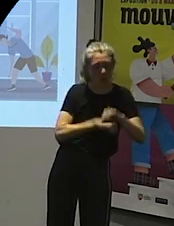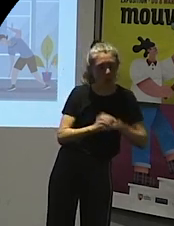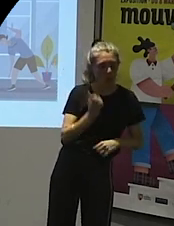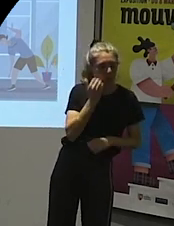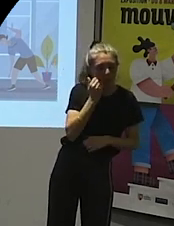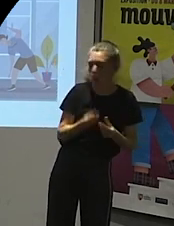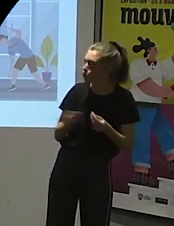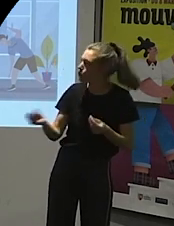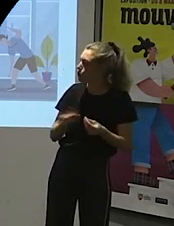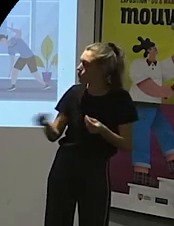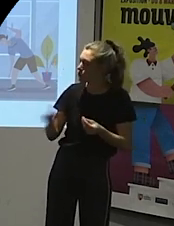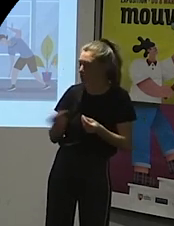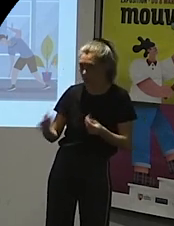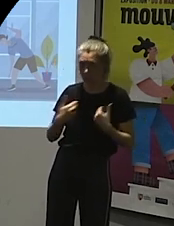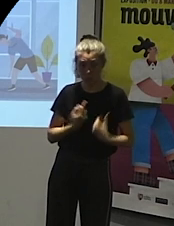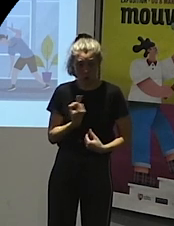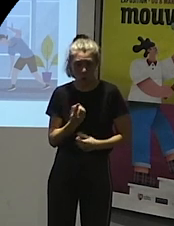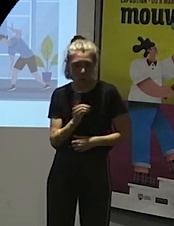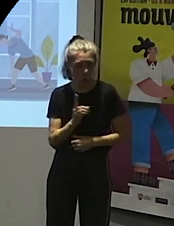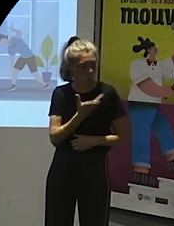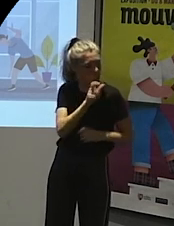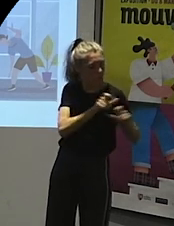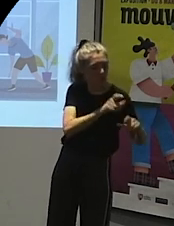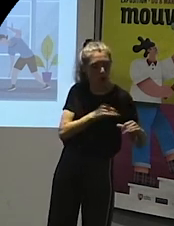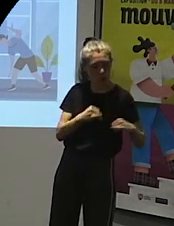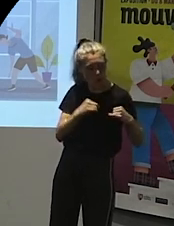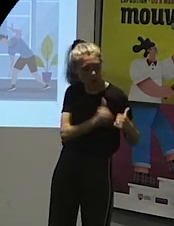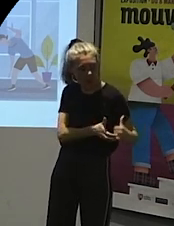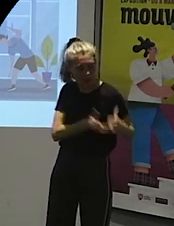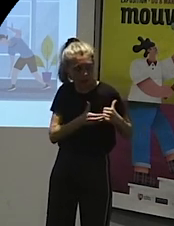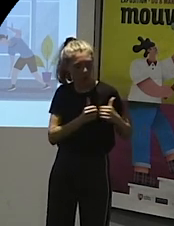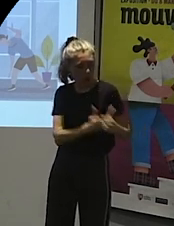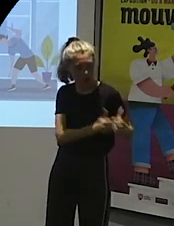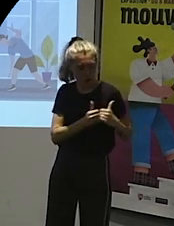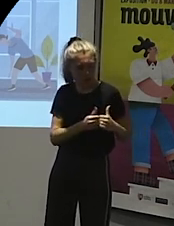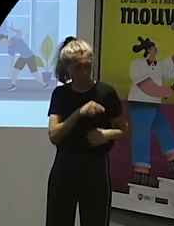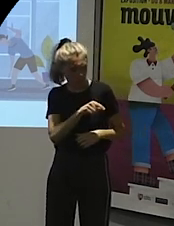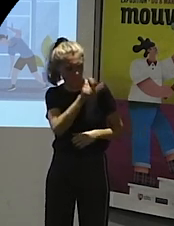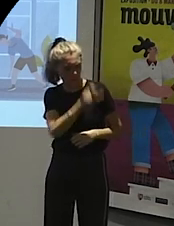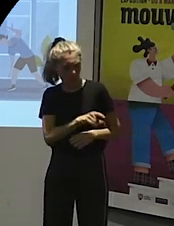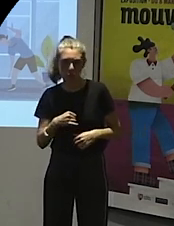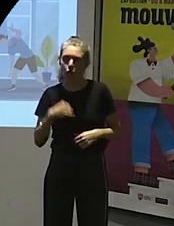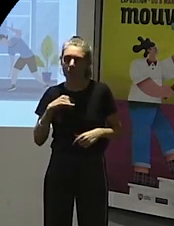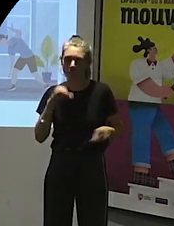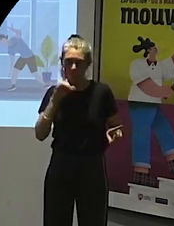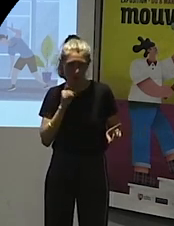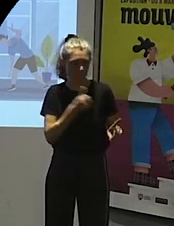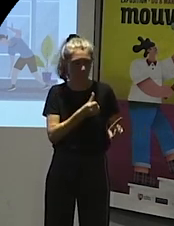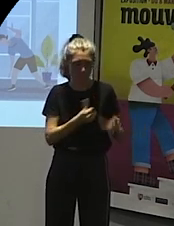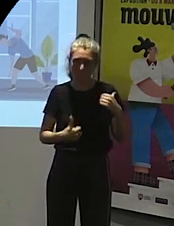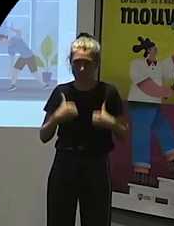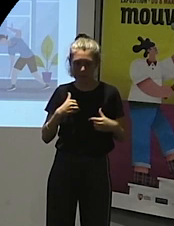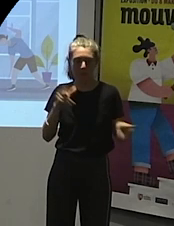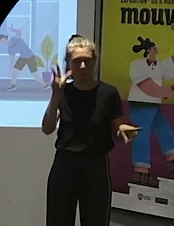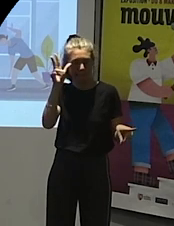dans les jeunes qui distribuaient avec nous les biscuits, les petits gâteaux, les jus de fruits, il y avait une jeune femme trisomique qui s'appelle